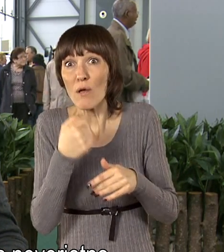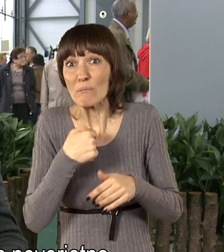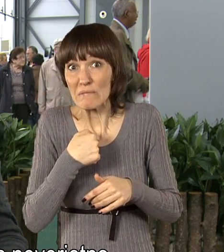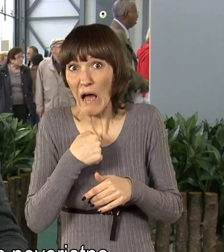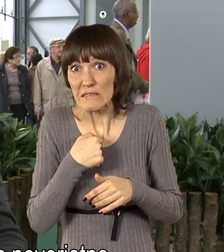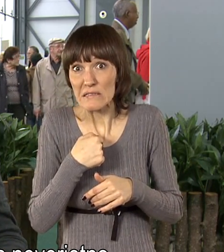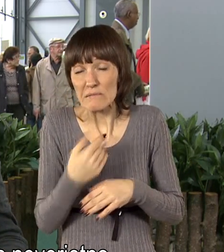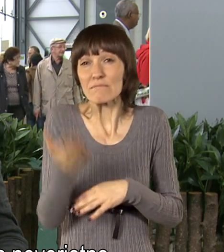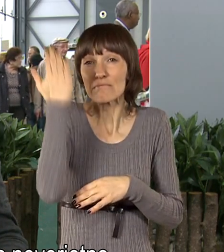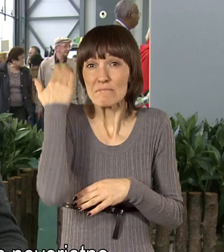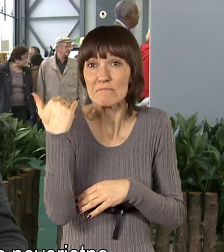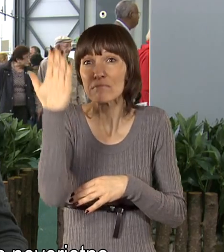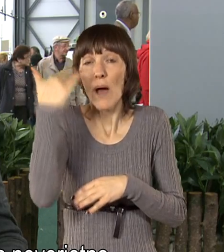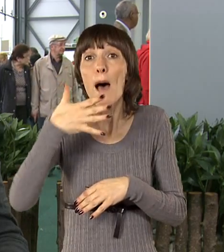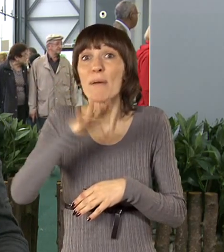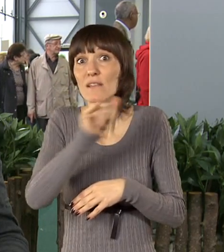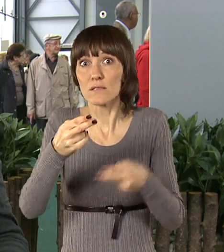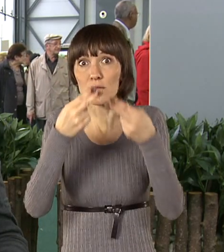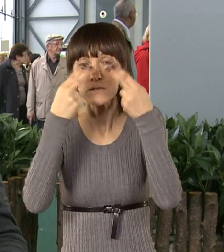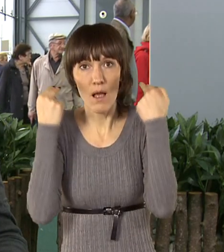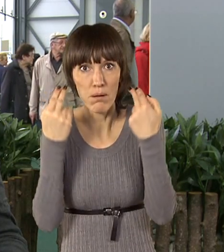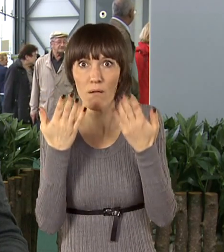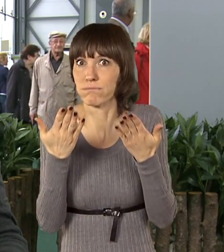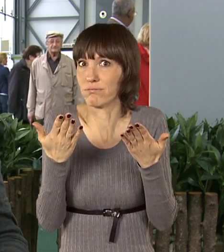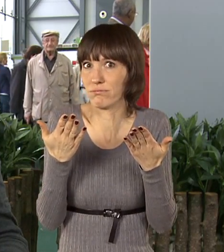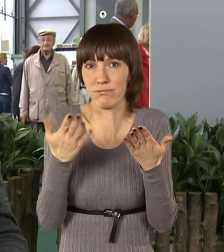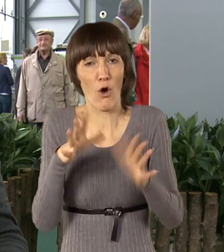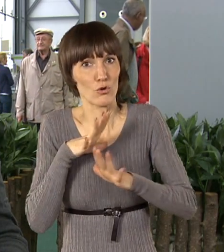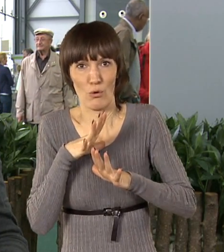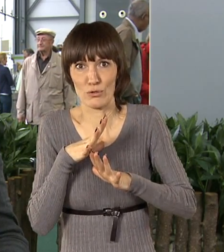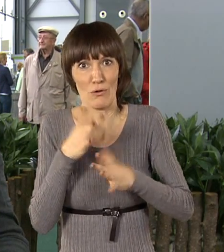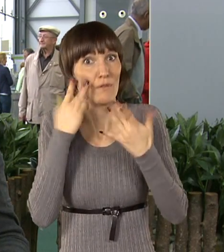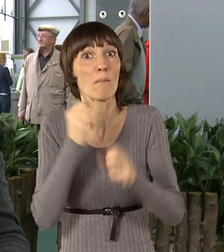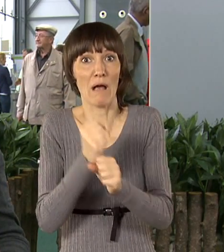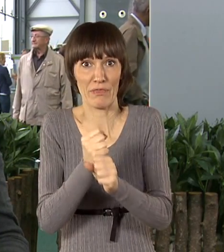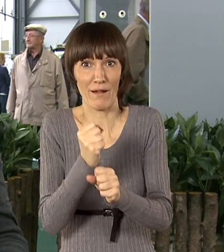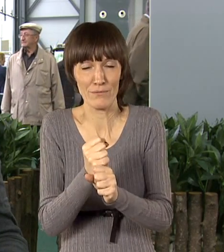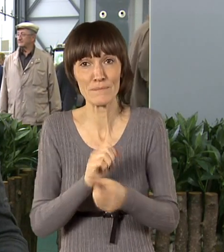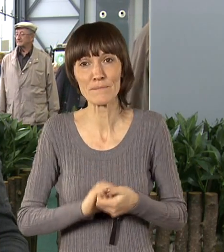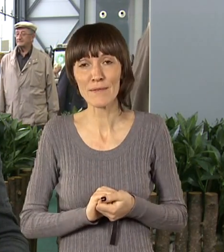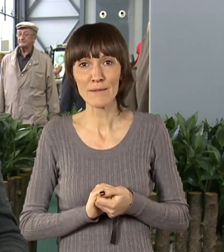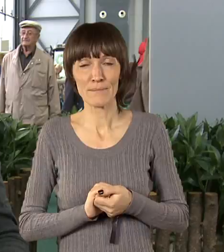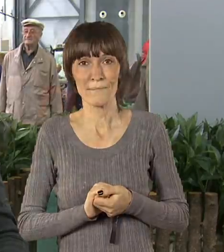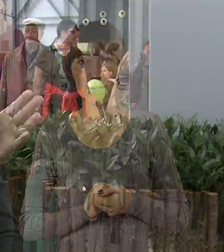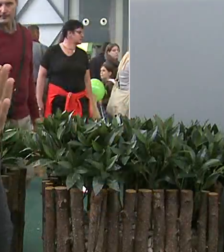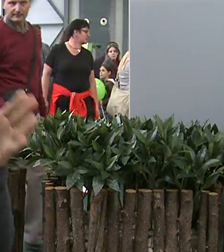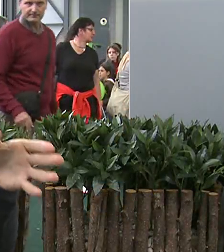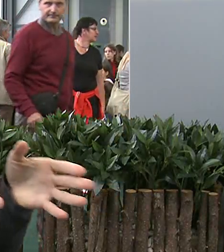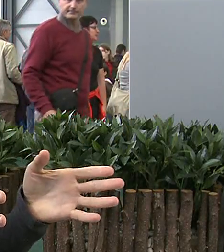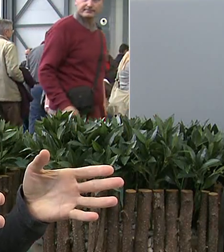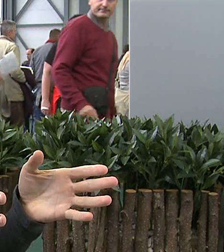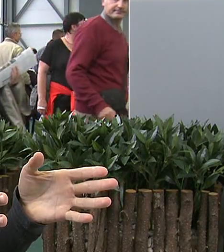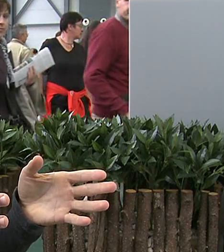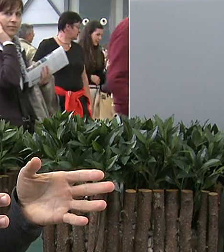ne. Ne vem, kaj bi bilo 15 let nazaj, verjetno bi moral iti za tem, ne, verjetno bi bil bolj odrezan od sveta, ne.